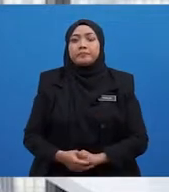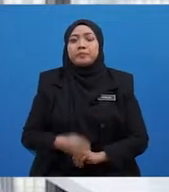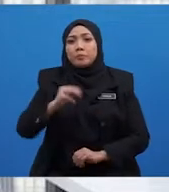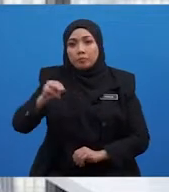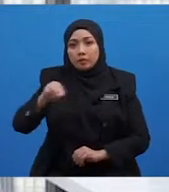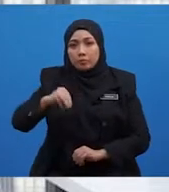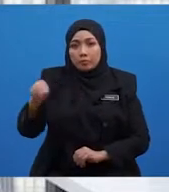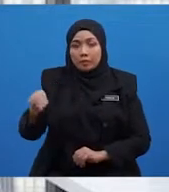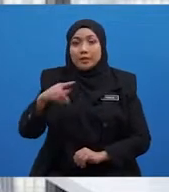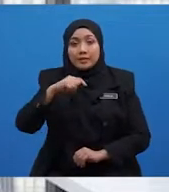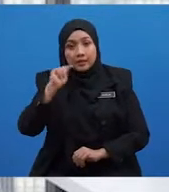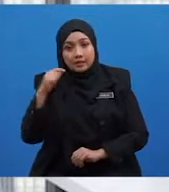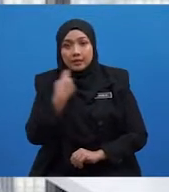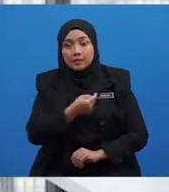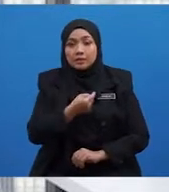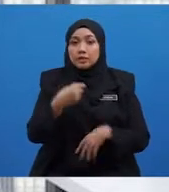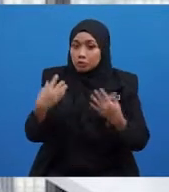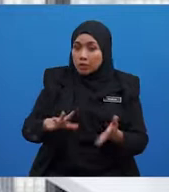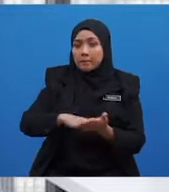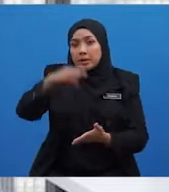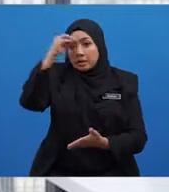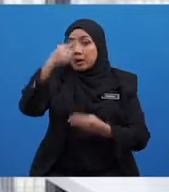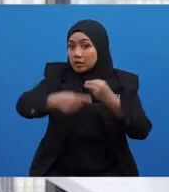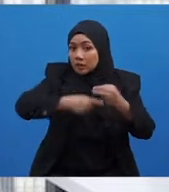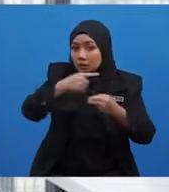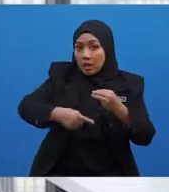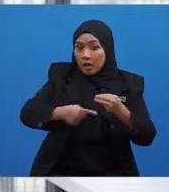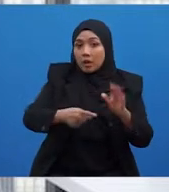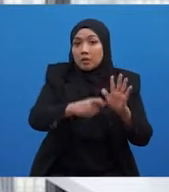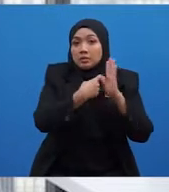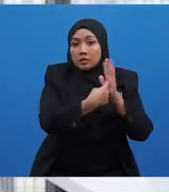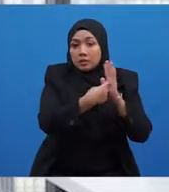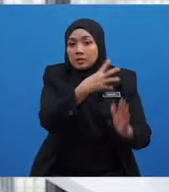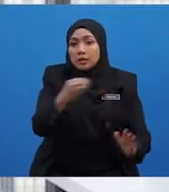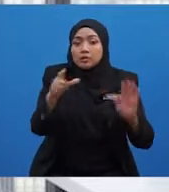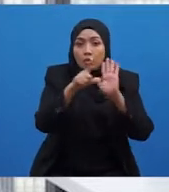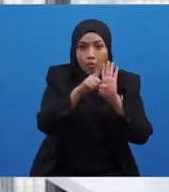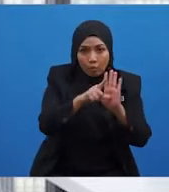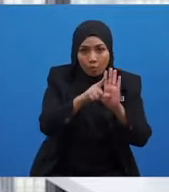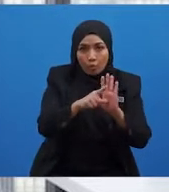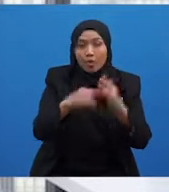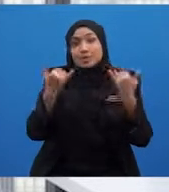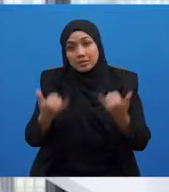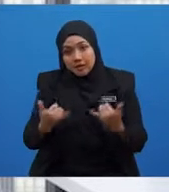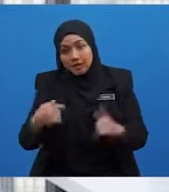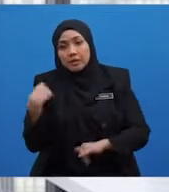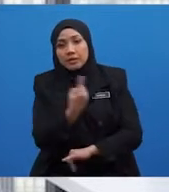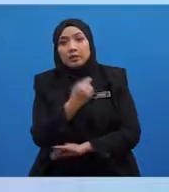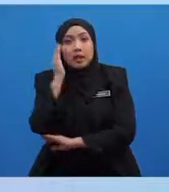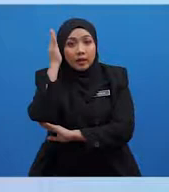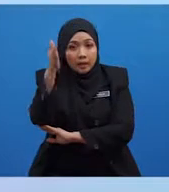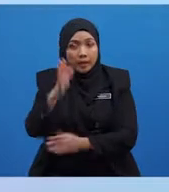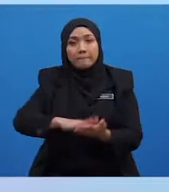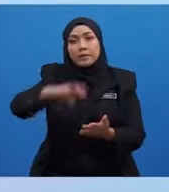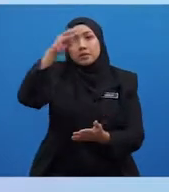Murid-murid, sebentar tadi kita telah mempelajari tentang jenama dan logo. Sekarang kita akan